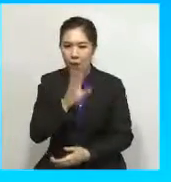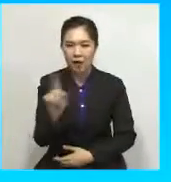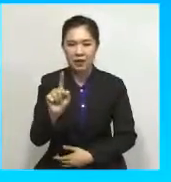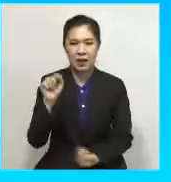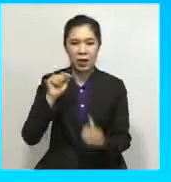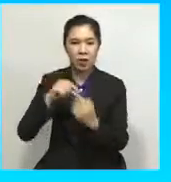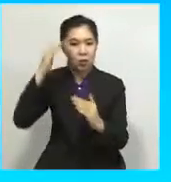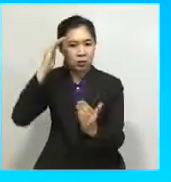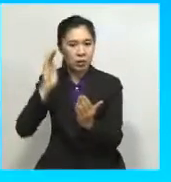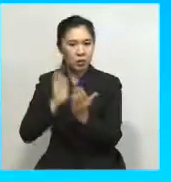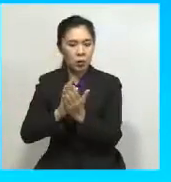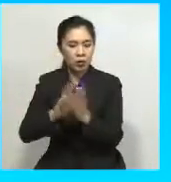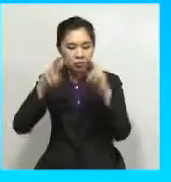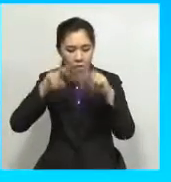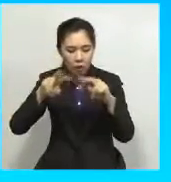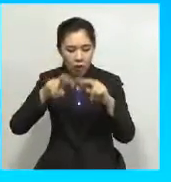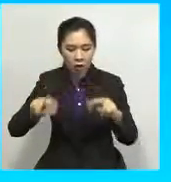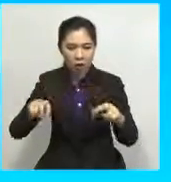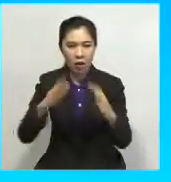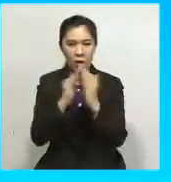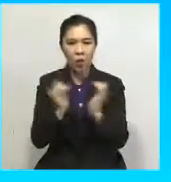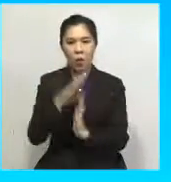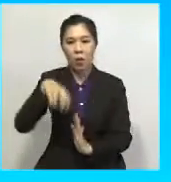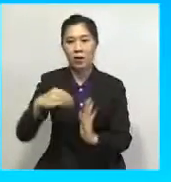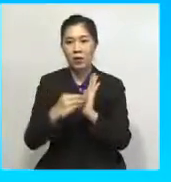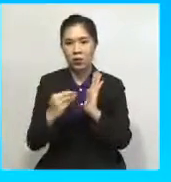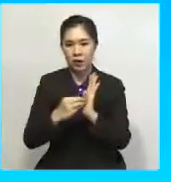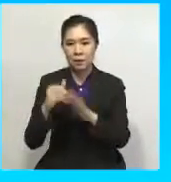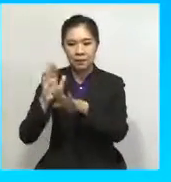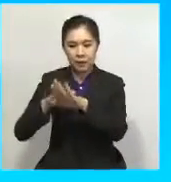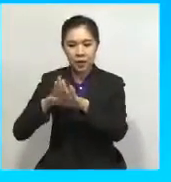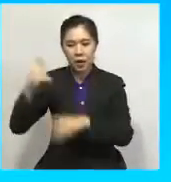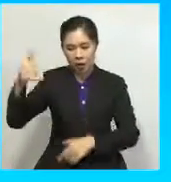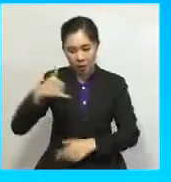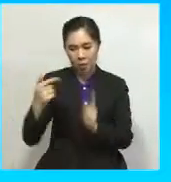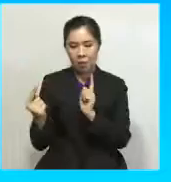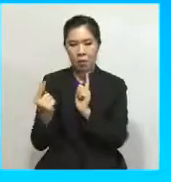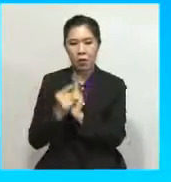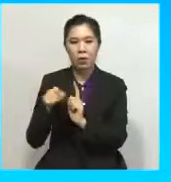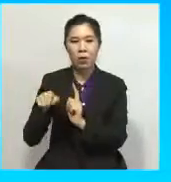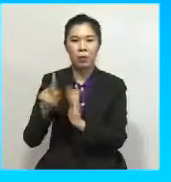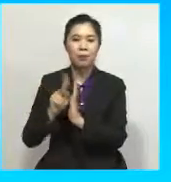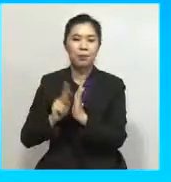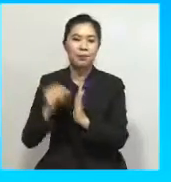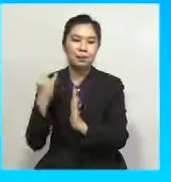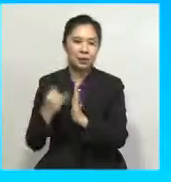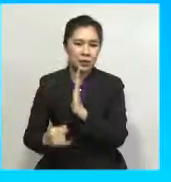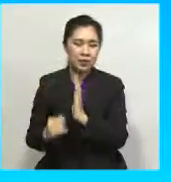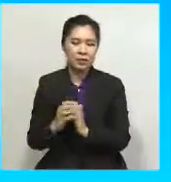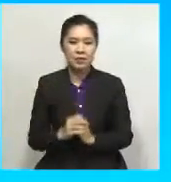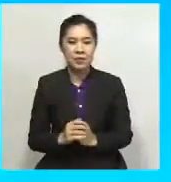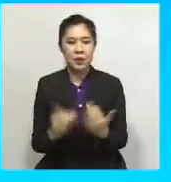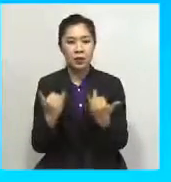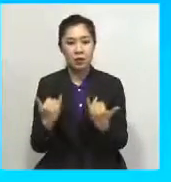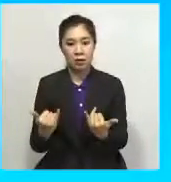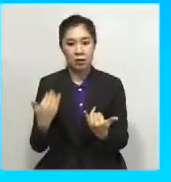ลวัดดังในกรุงเทพนำตัวคนโพสต์เนี่ยมาเข้าพบกับพนักงานสอบสวนเพื่อรับทราบข้อกล่าวหาค่ะแต่ถึงขณะนี้นะค